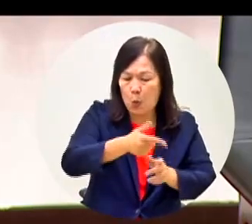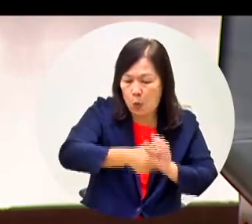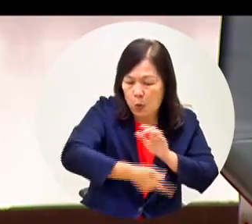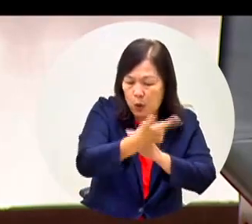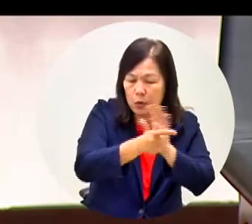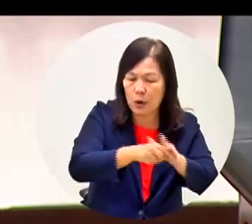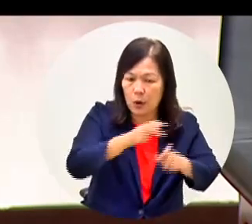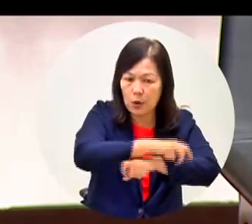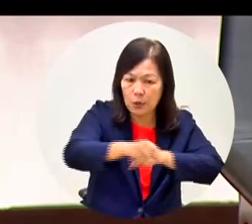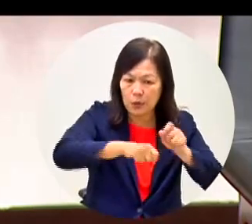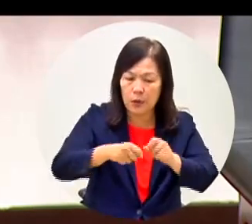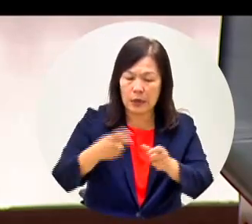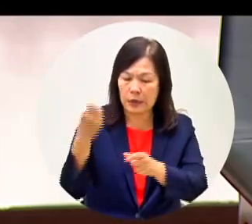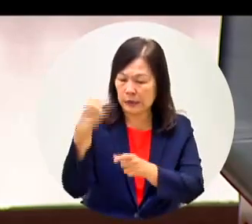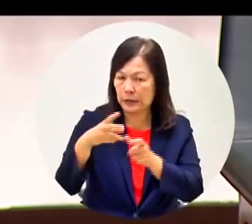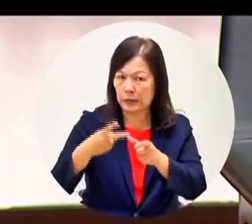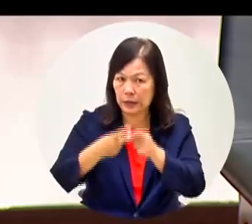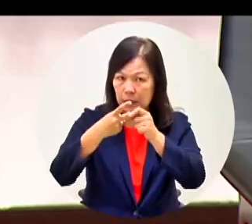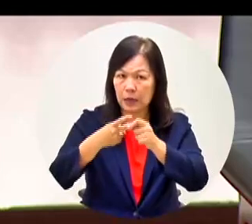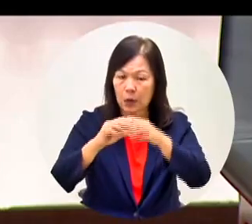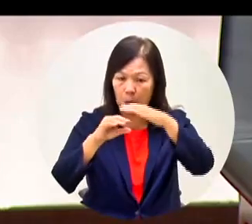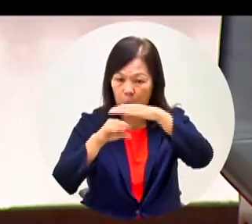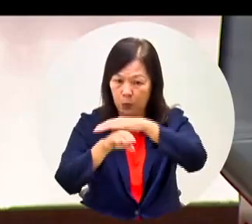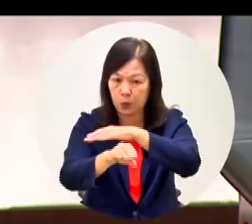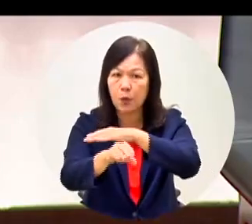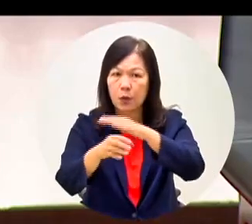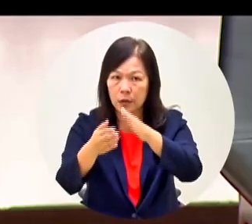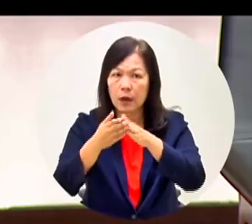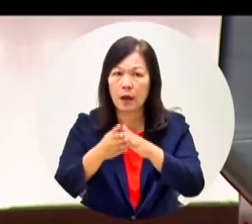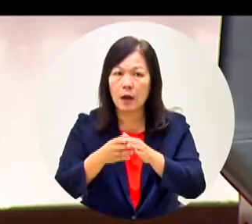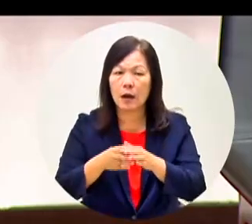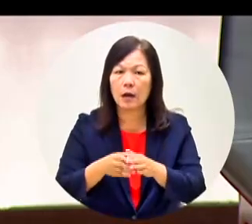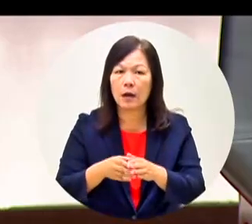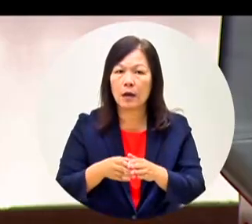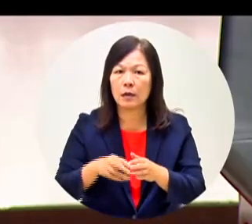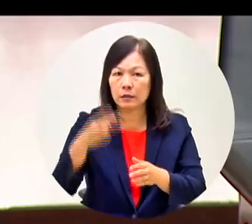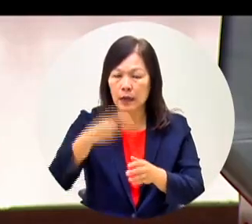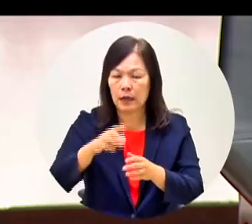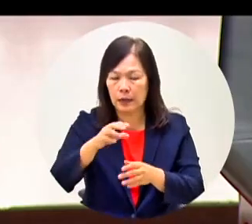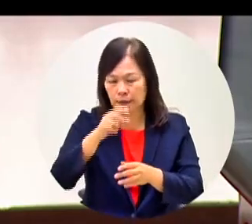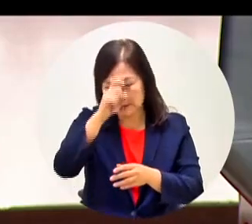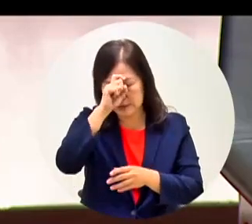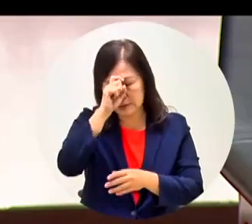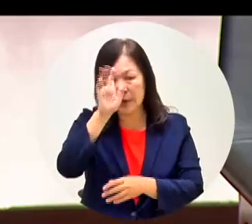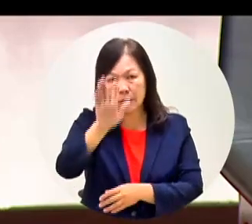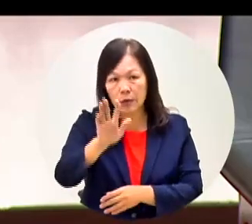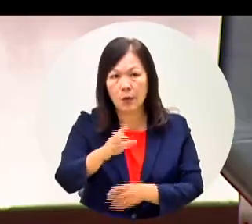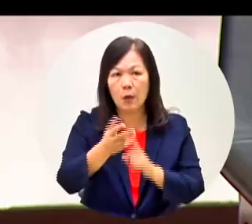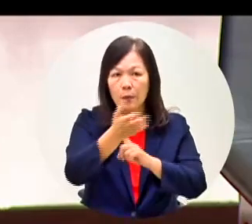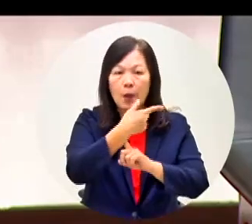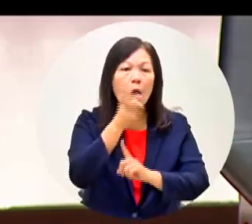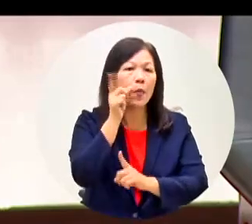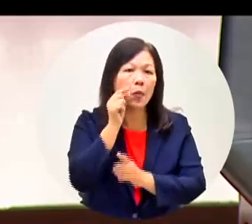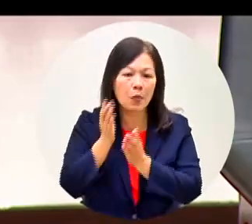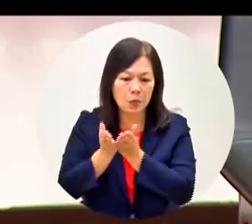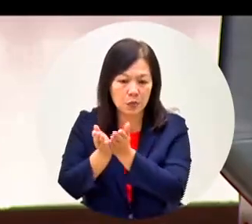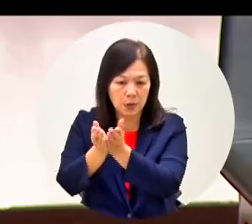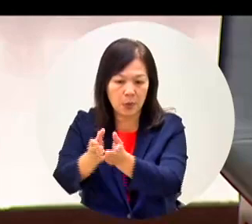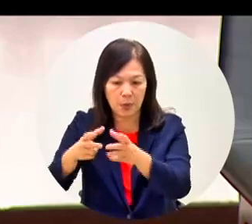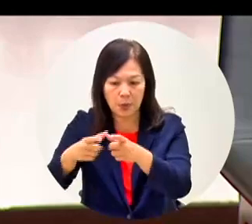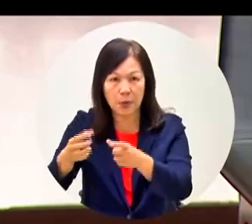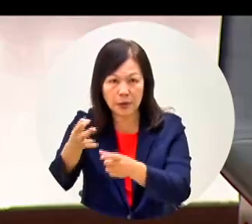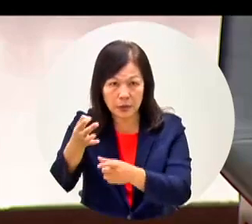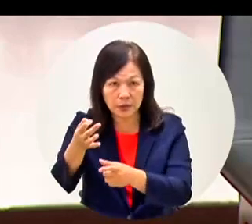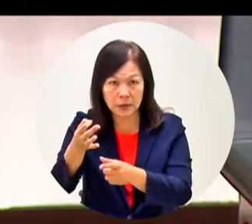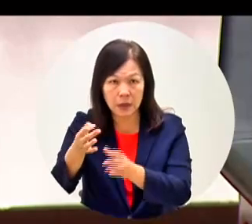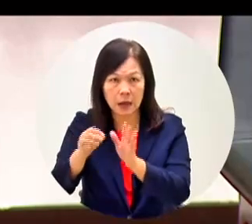港隧道，另外我们也希望看到迄今渡轮的票价，现金票价在前朝